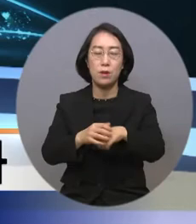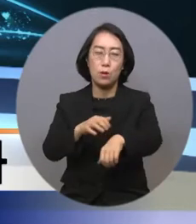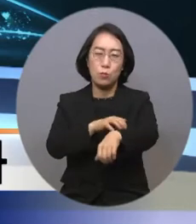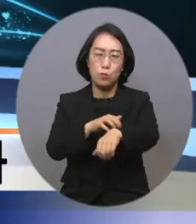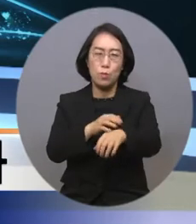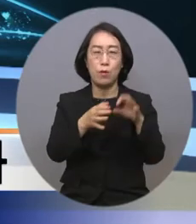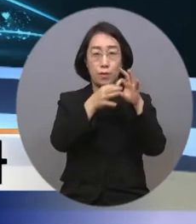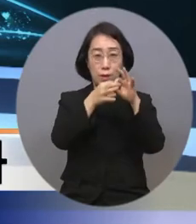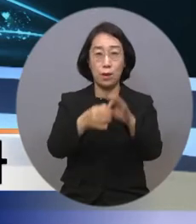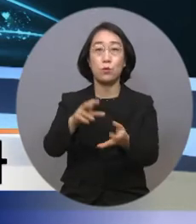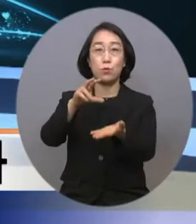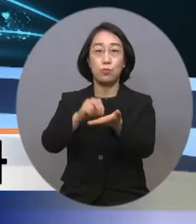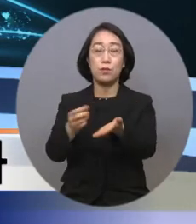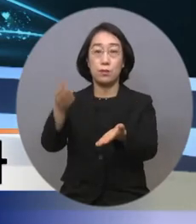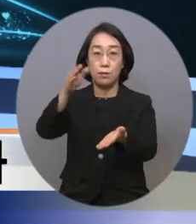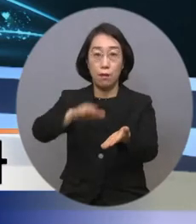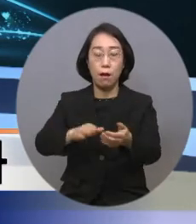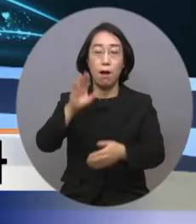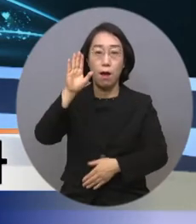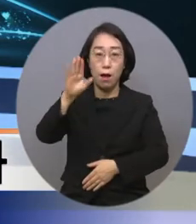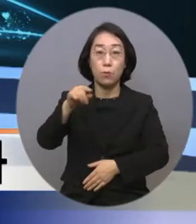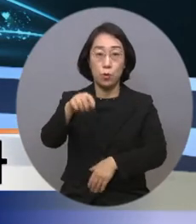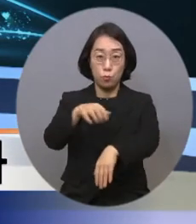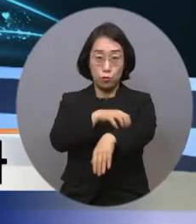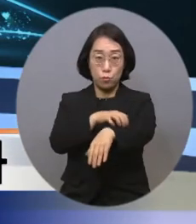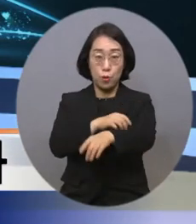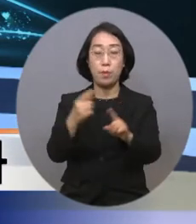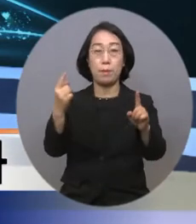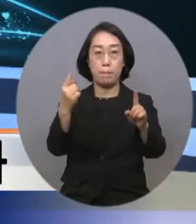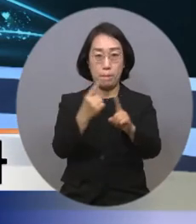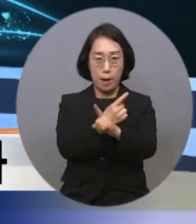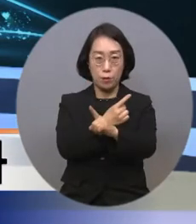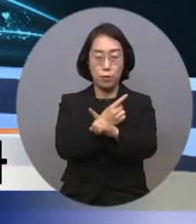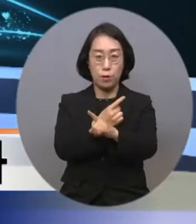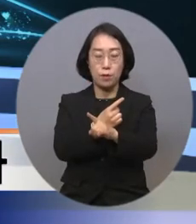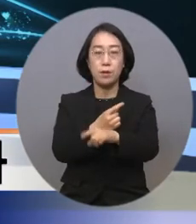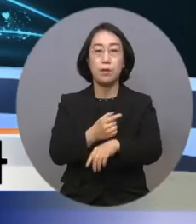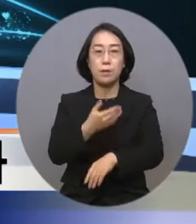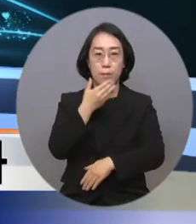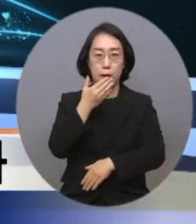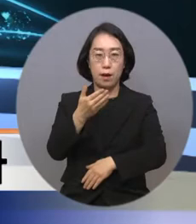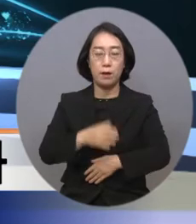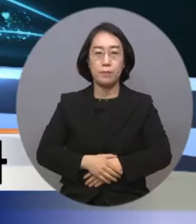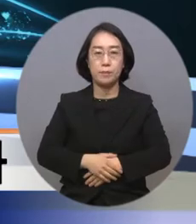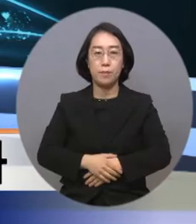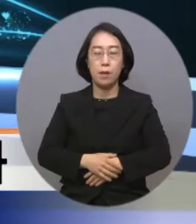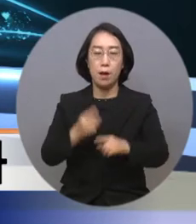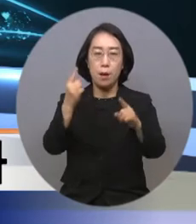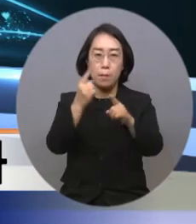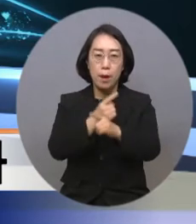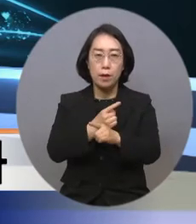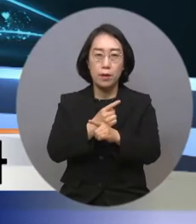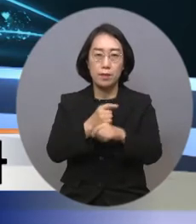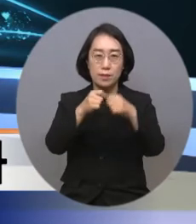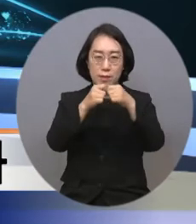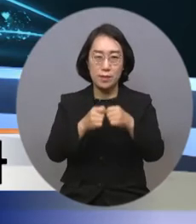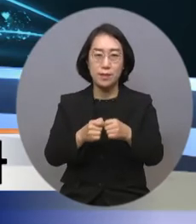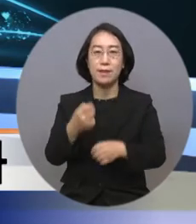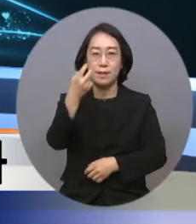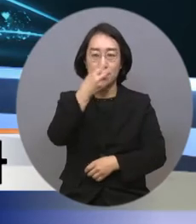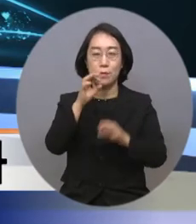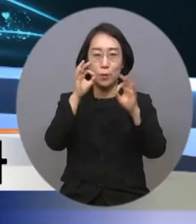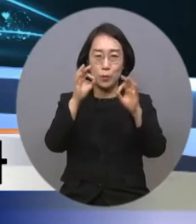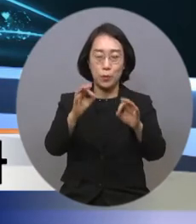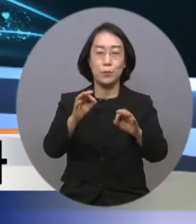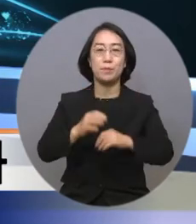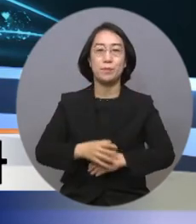지적이 계속돼 왔는데요. 앞으로는 이러한 불편이 개선될 전망입니다. 어떠한 점들이 달라지는지 박성윤 기자가